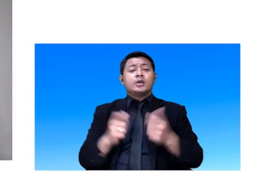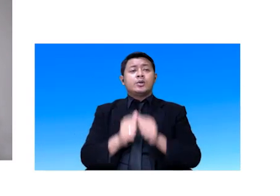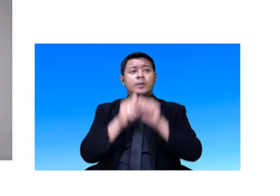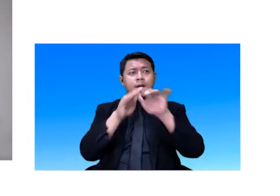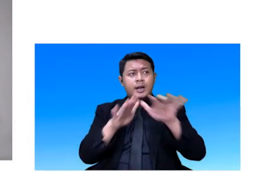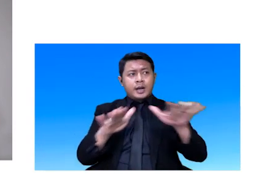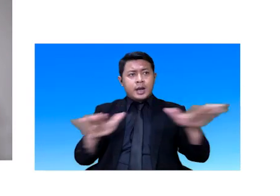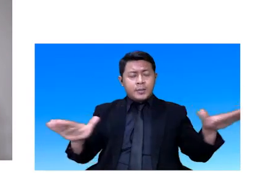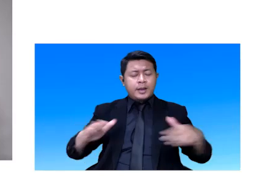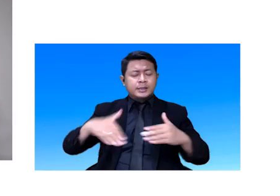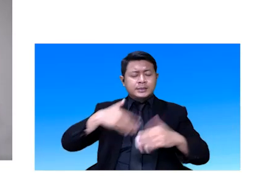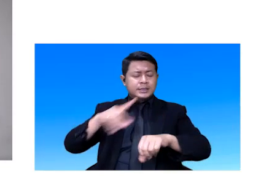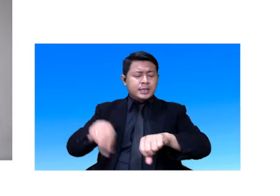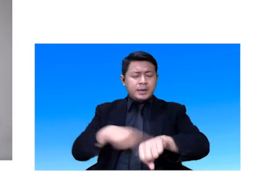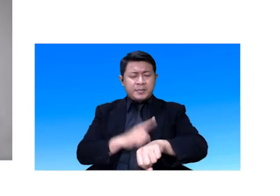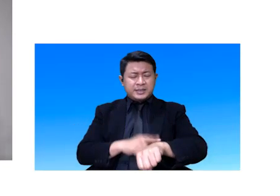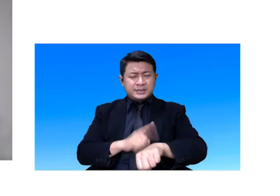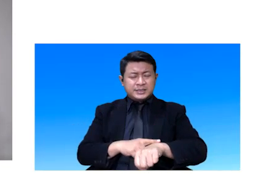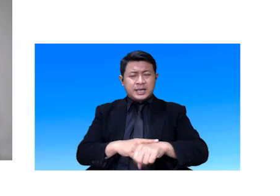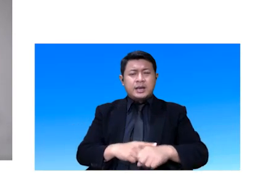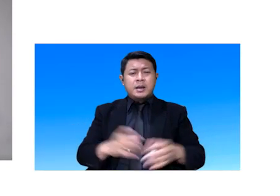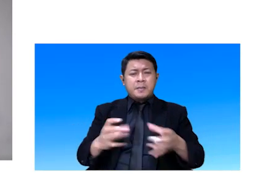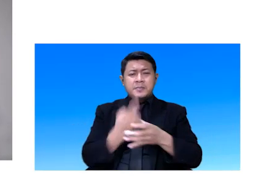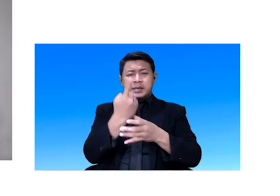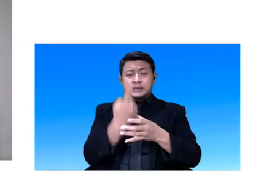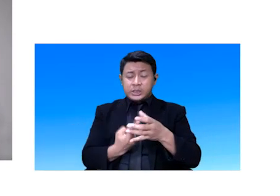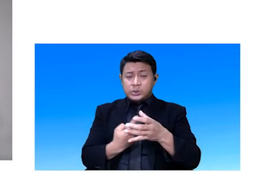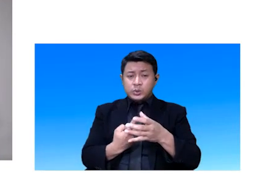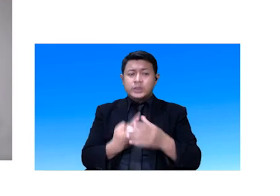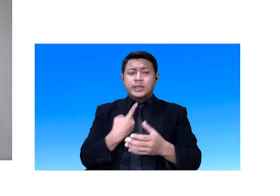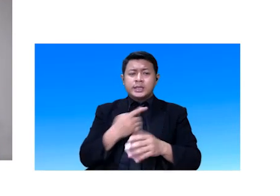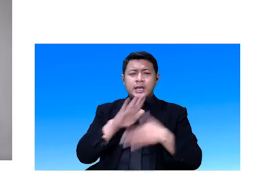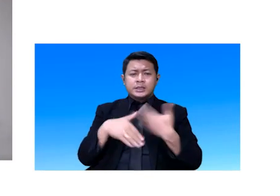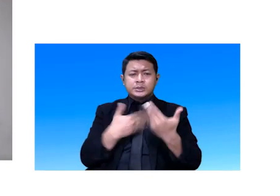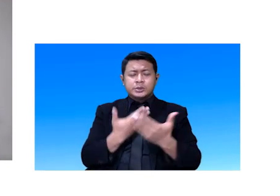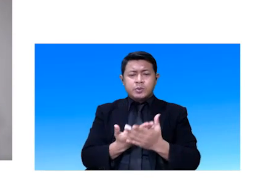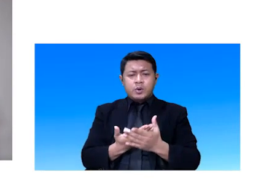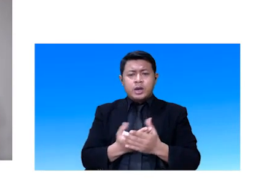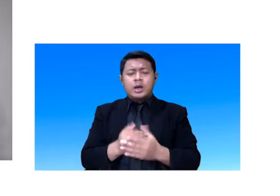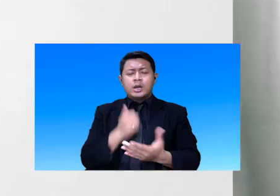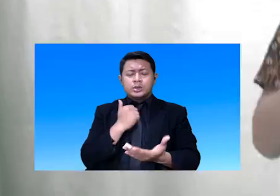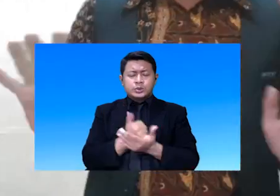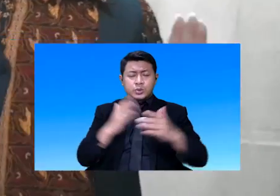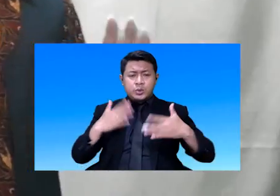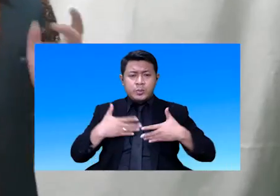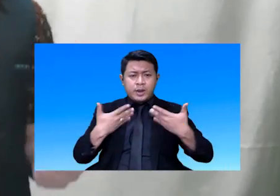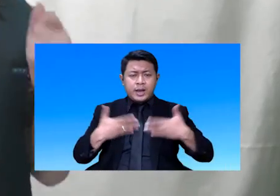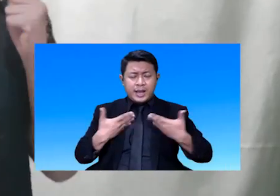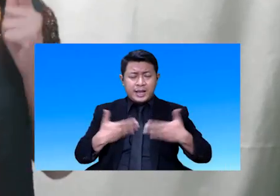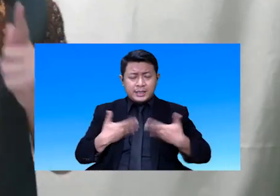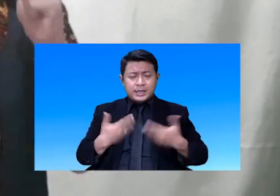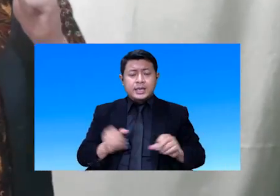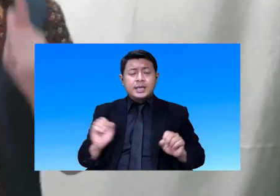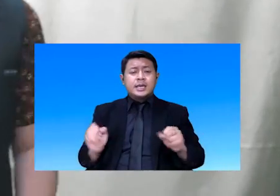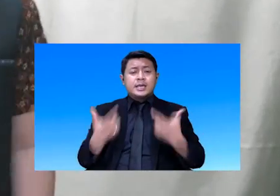sukacita, insan di negara yang bebas merdeka, hukum